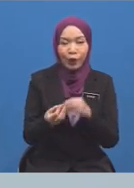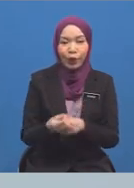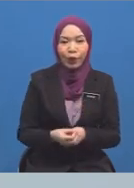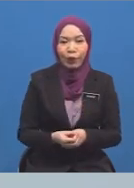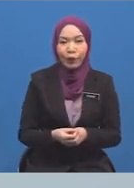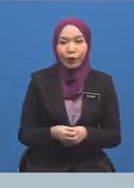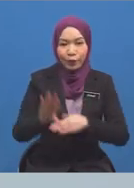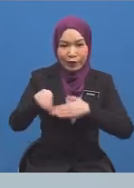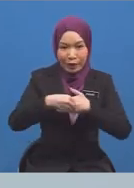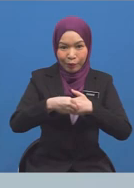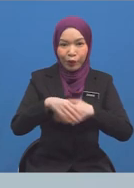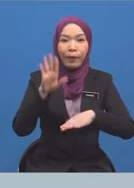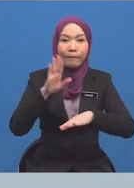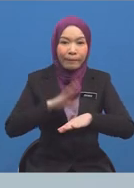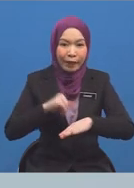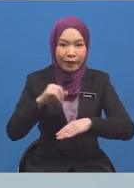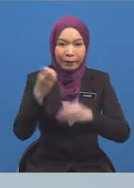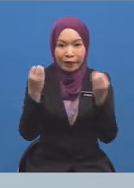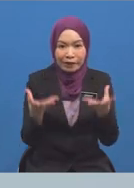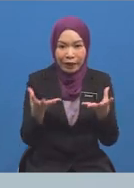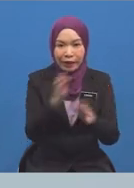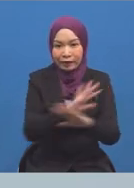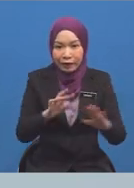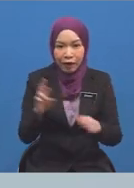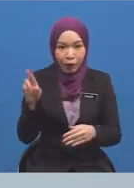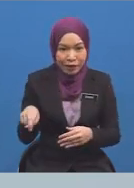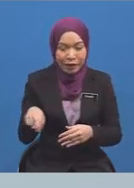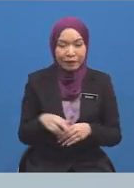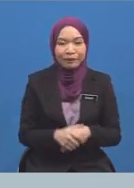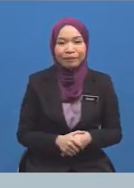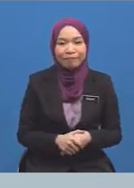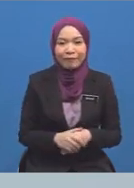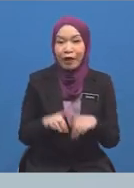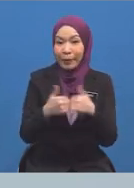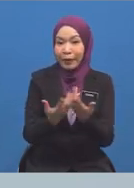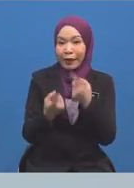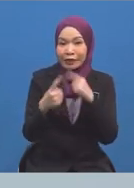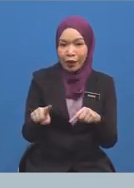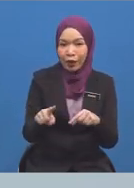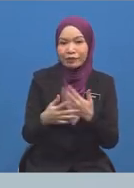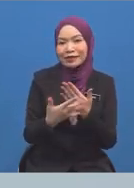wajar macam mana nak buat senang gila oke